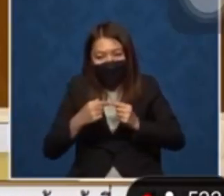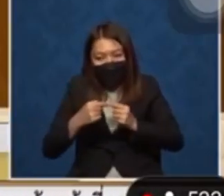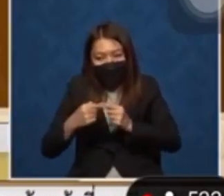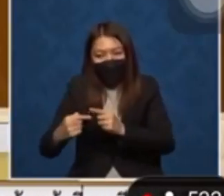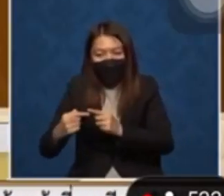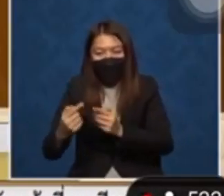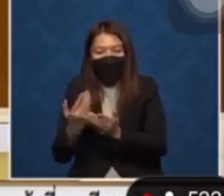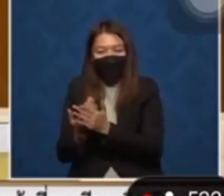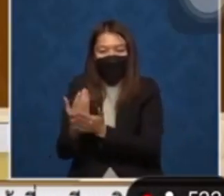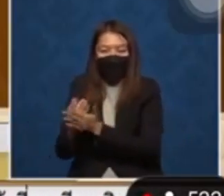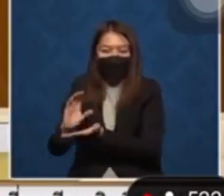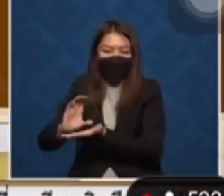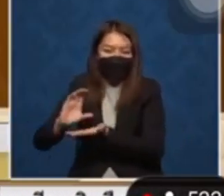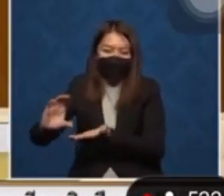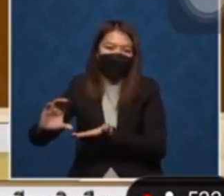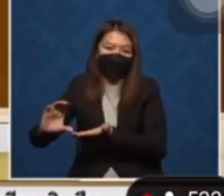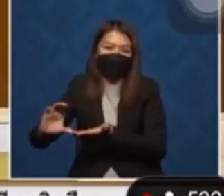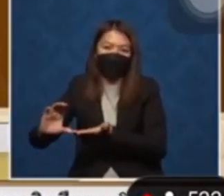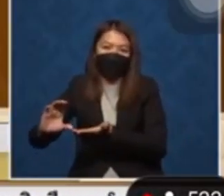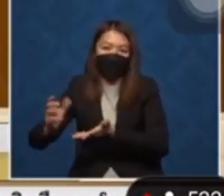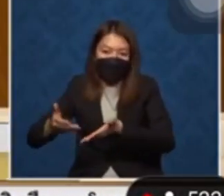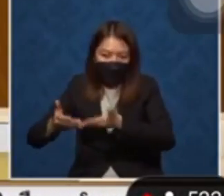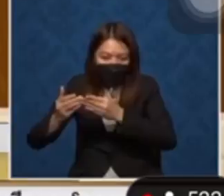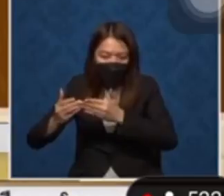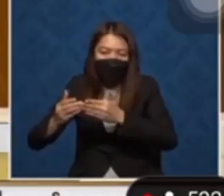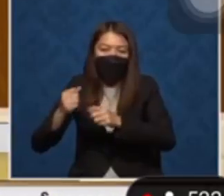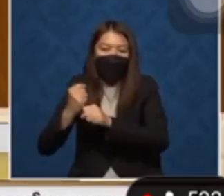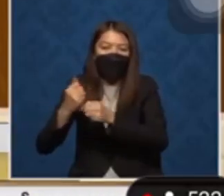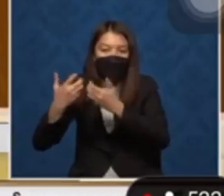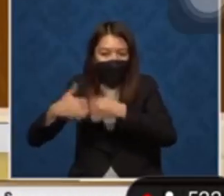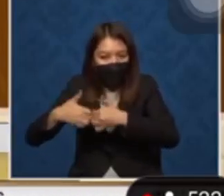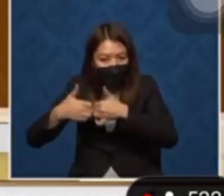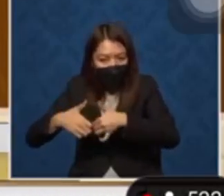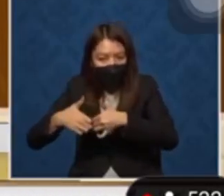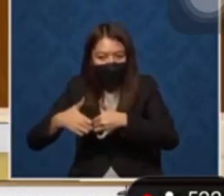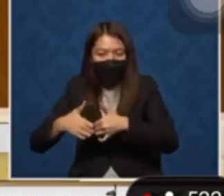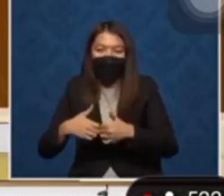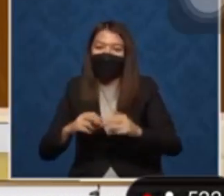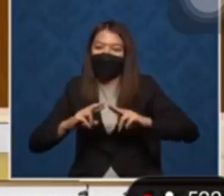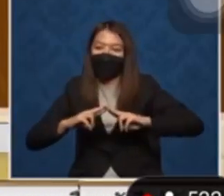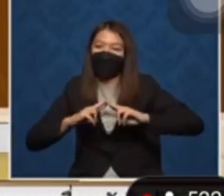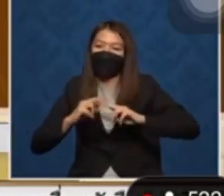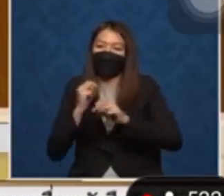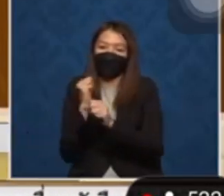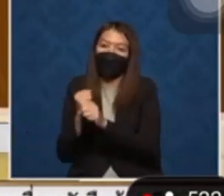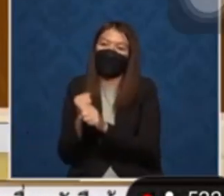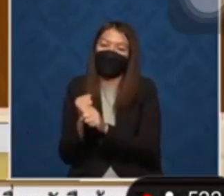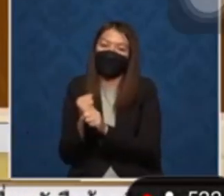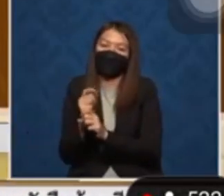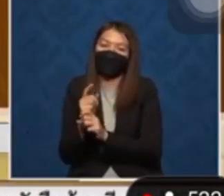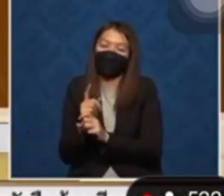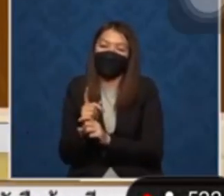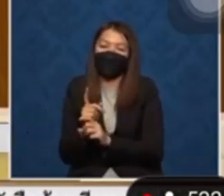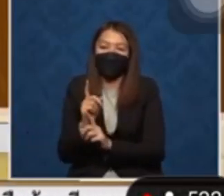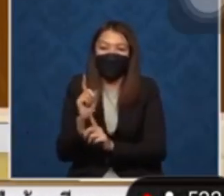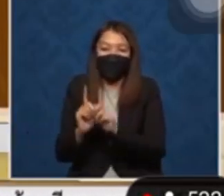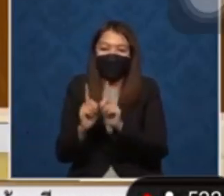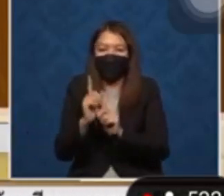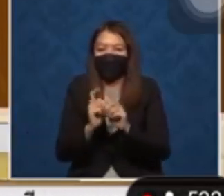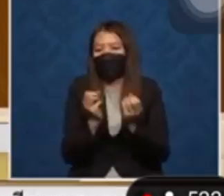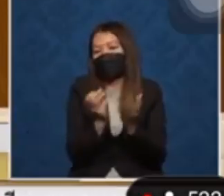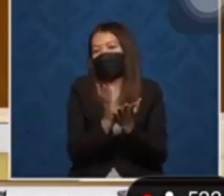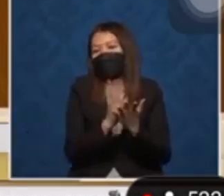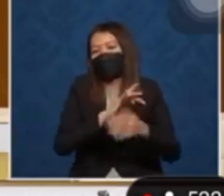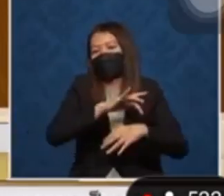ไปลงทุนท่านจึงออกคำสั่งที่ 9/2559 เพื่อลัดคิวให้เอกชน ประมูลงานก่อนประเมินผลกระทบสิ่งแวดล้อมที่ห